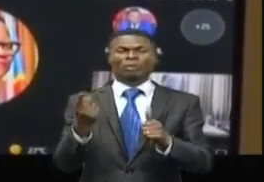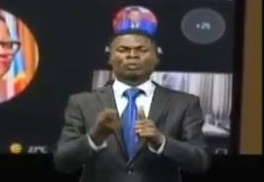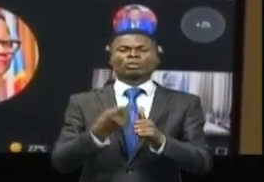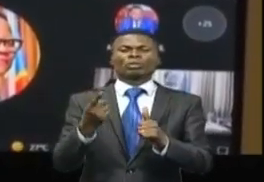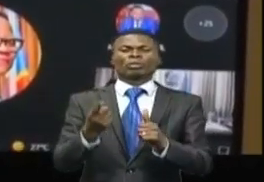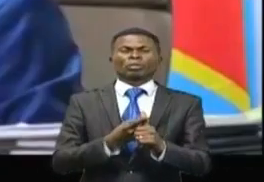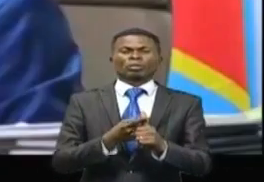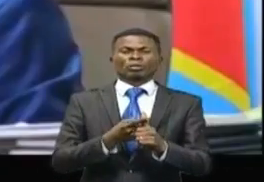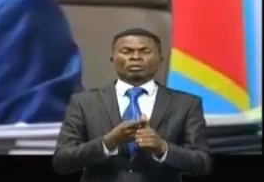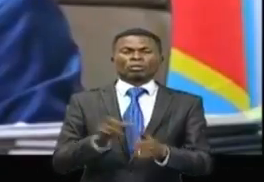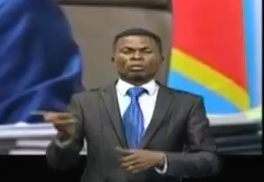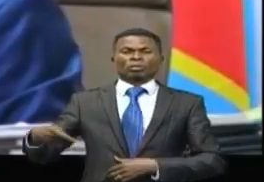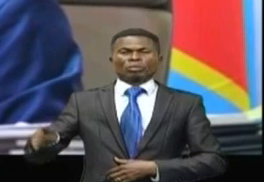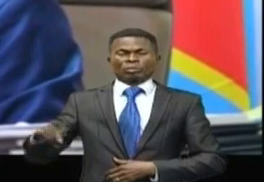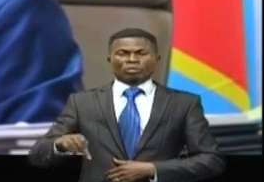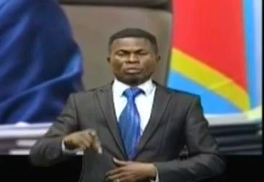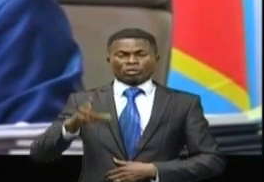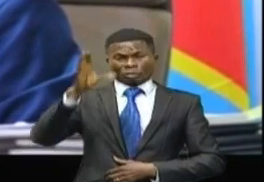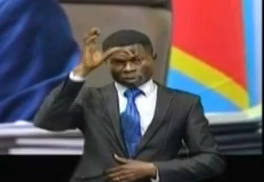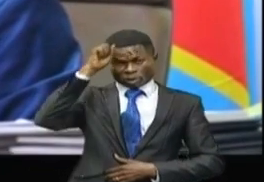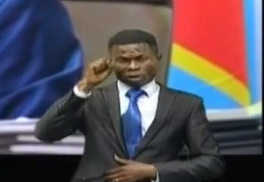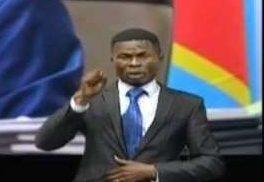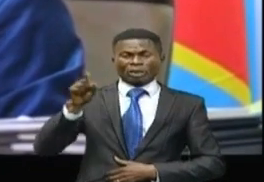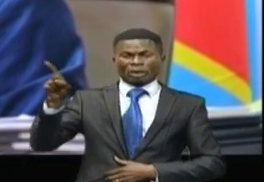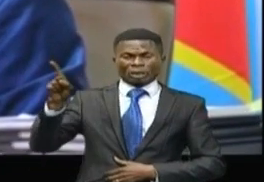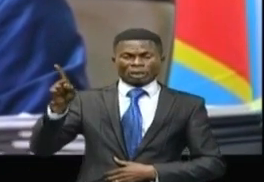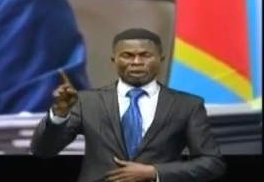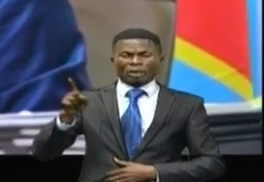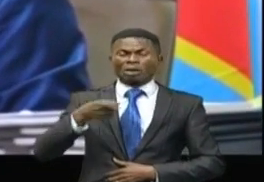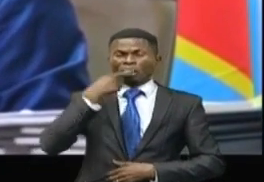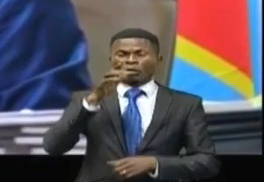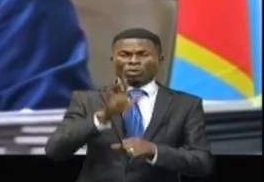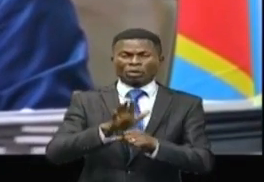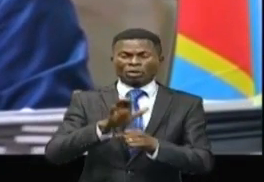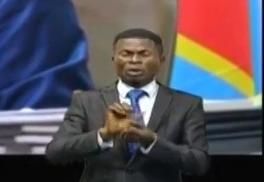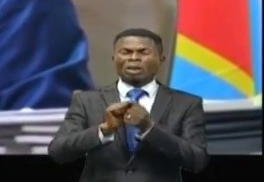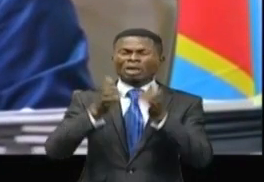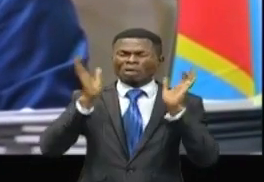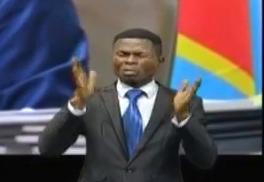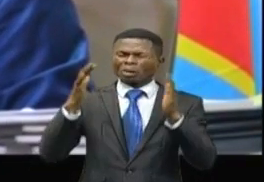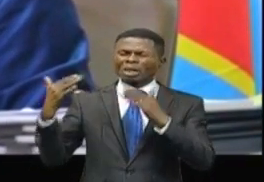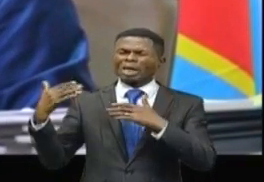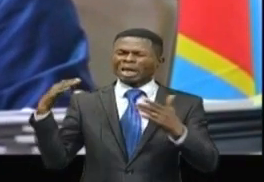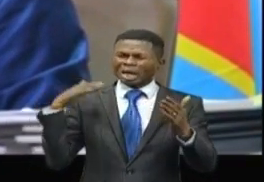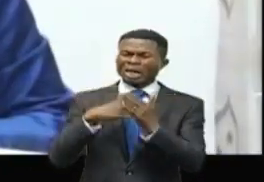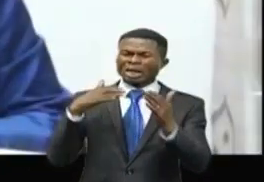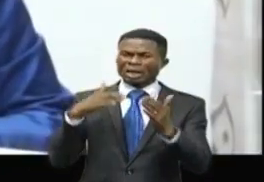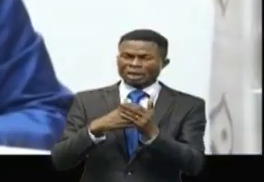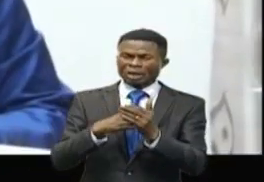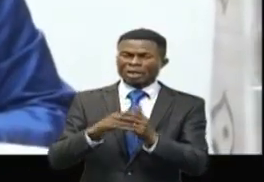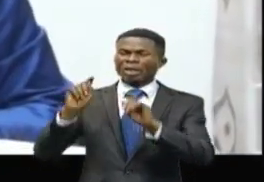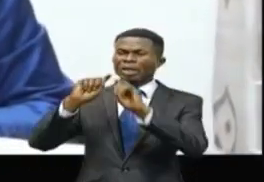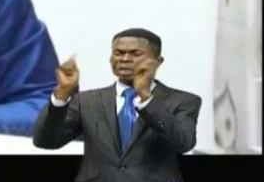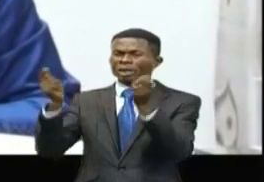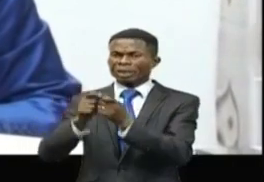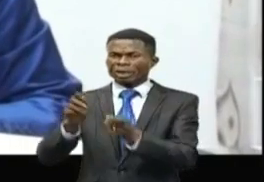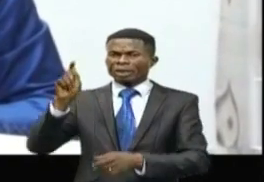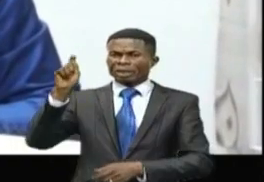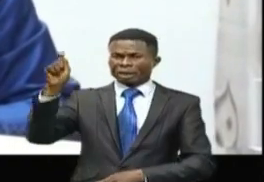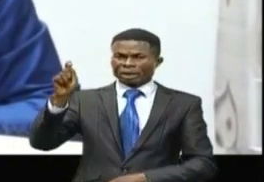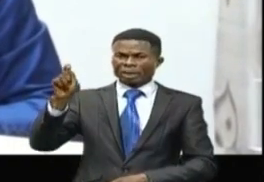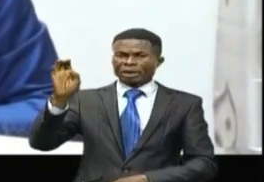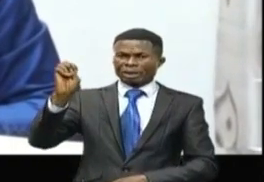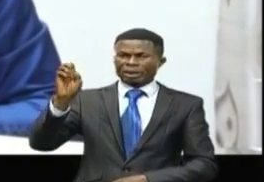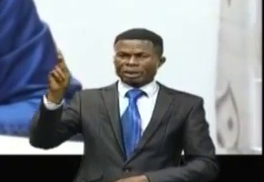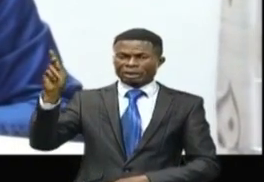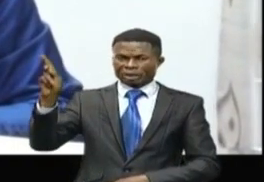dans la province du même nom il a insisté sur les graves affrontements entre les tribus t qu'il est il ya cas dans les